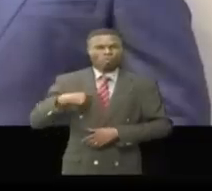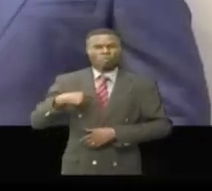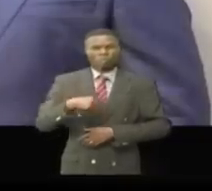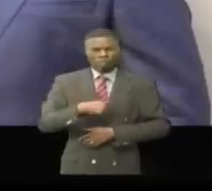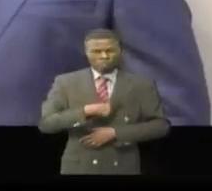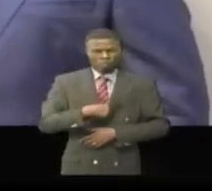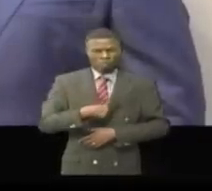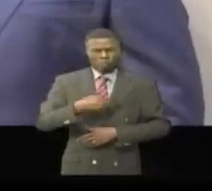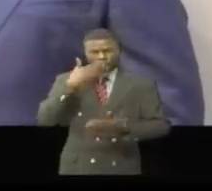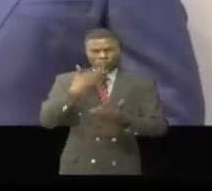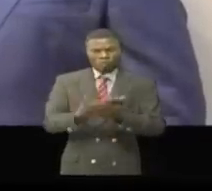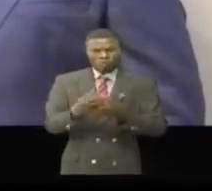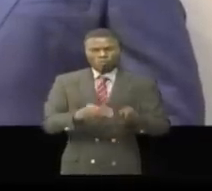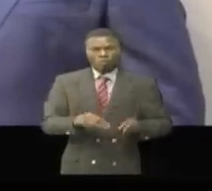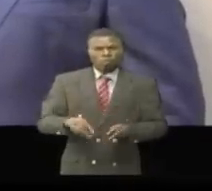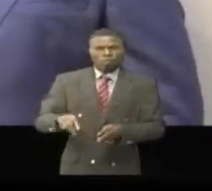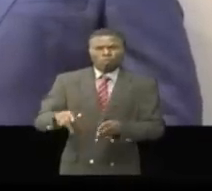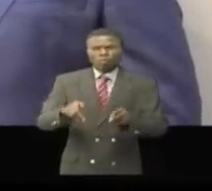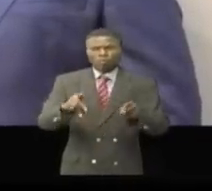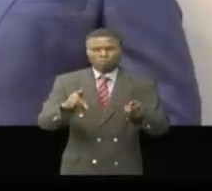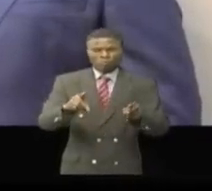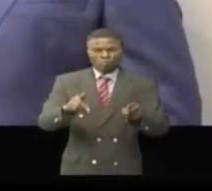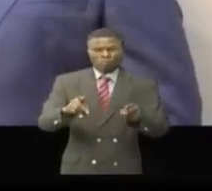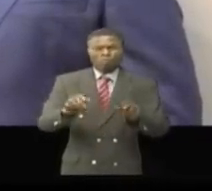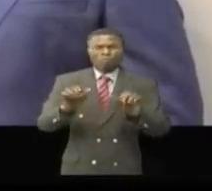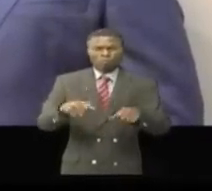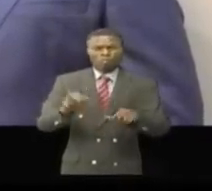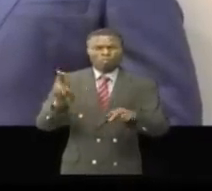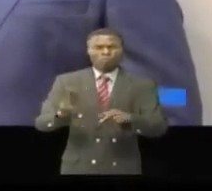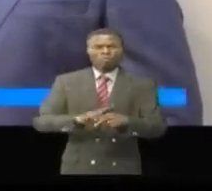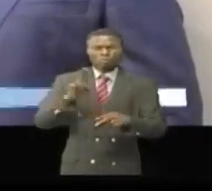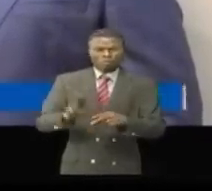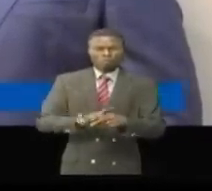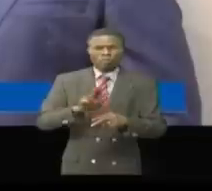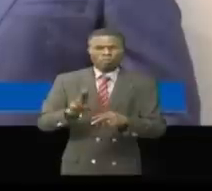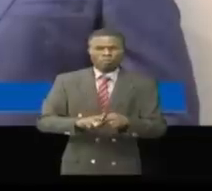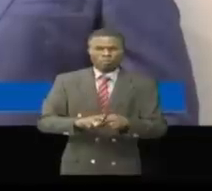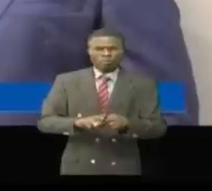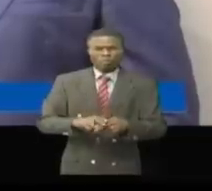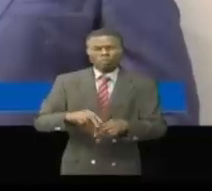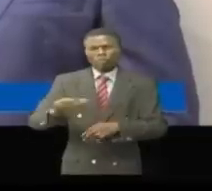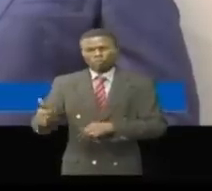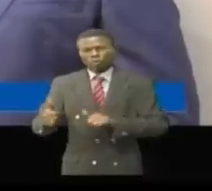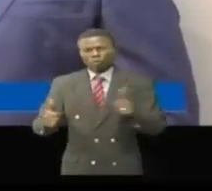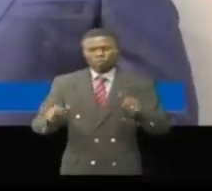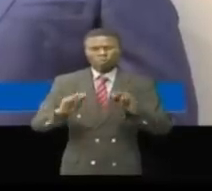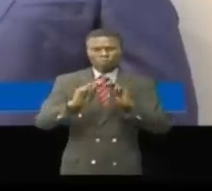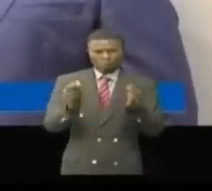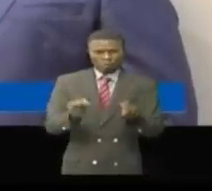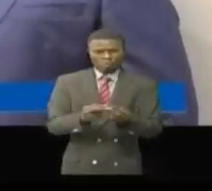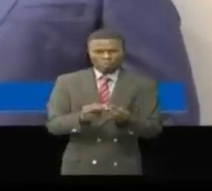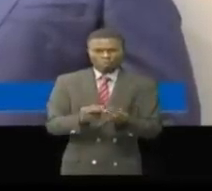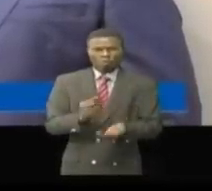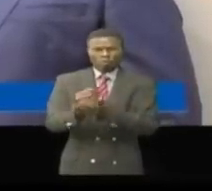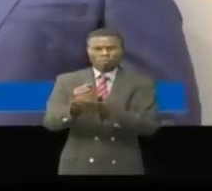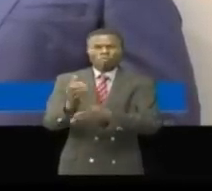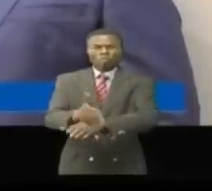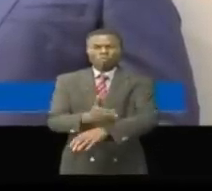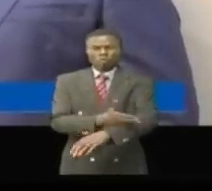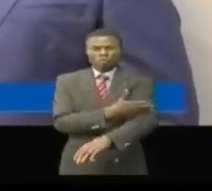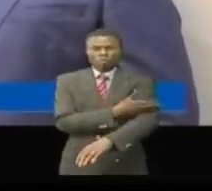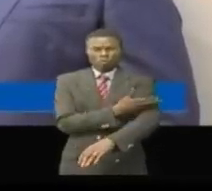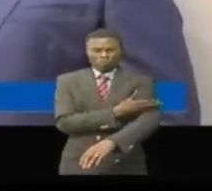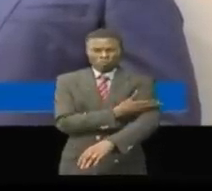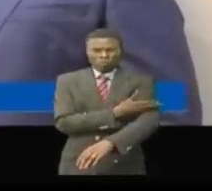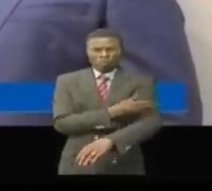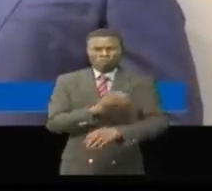sur les bons procédés qui peuvent être utilisés par l'un et l'autre pour faire avancer